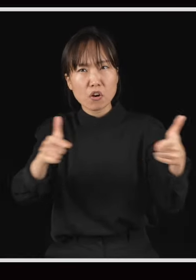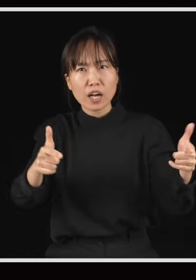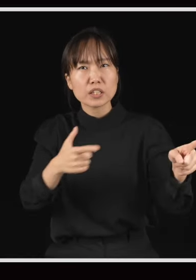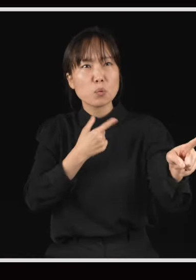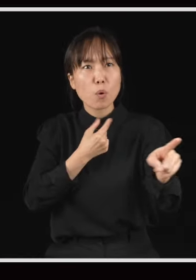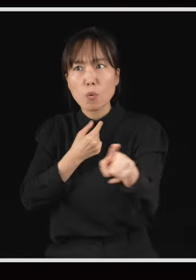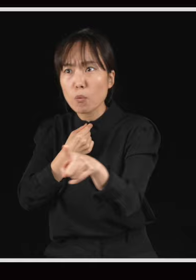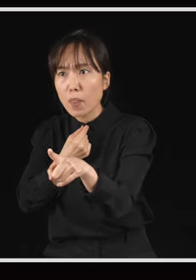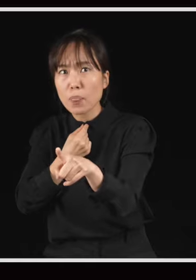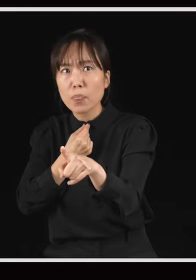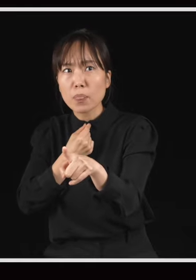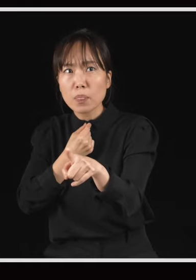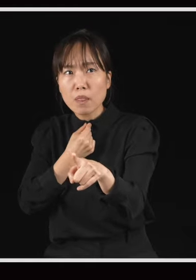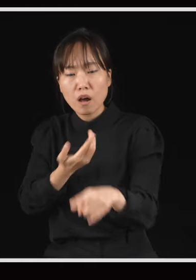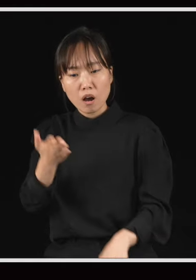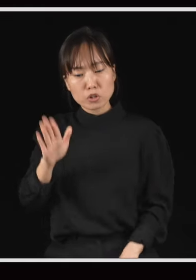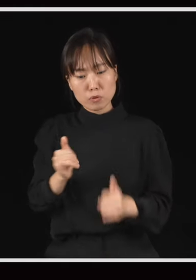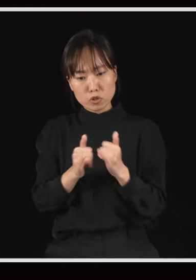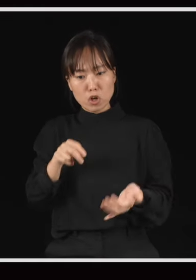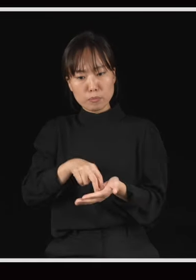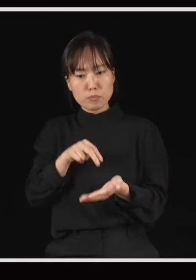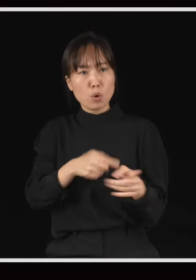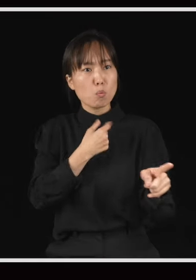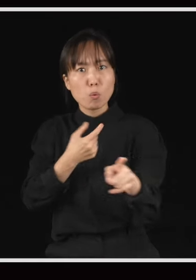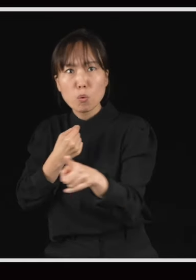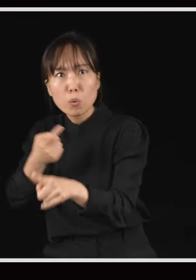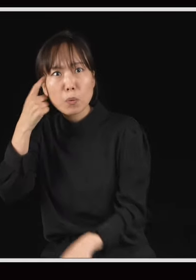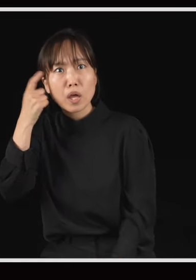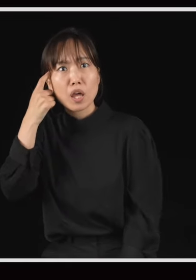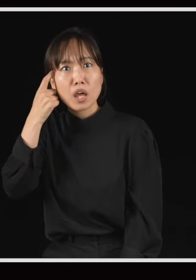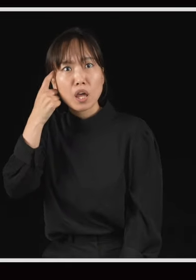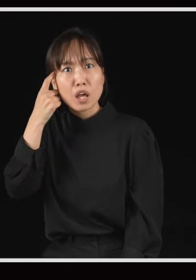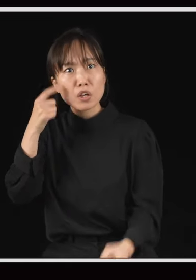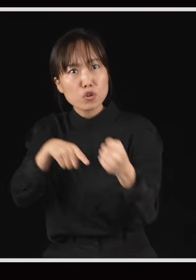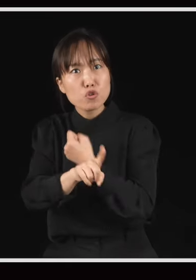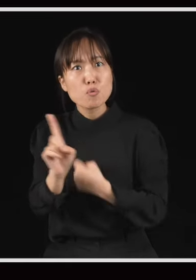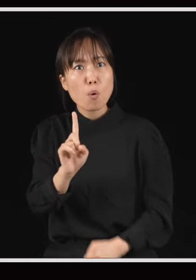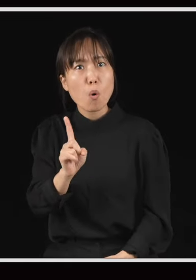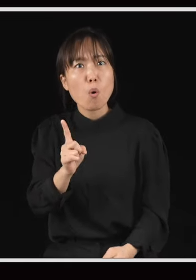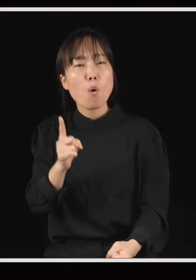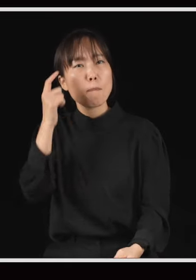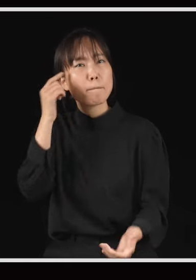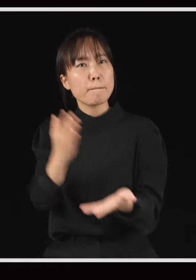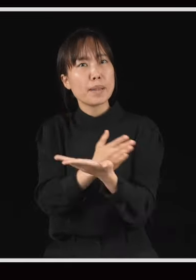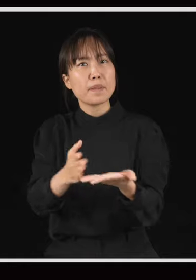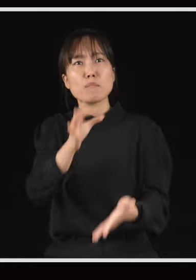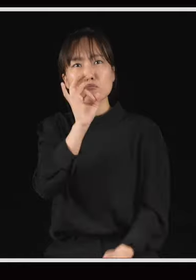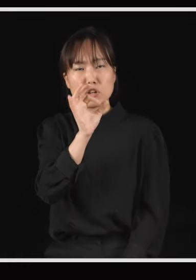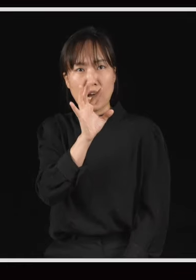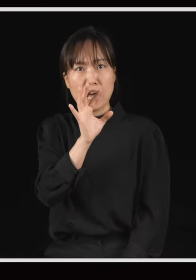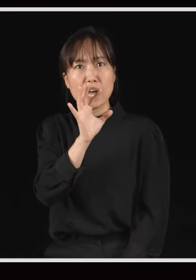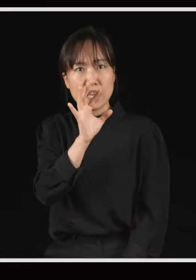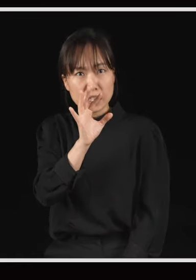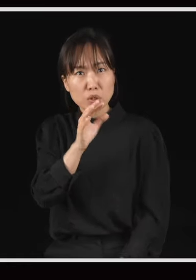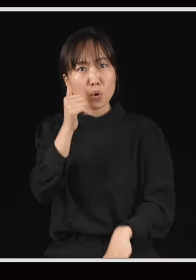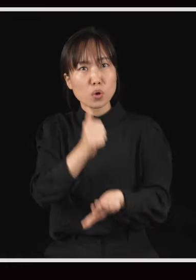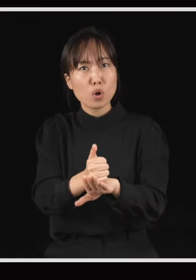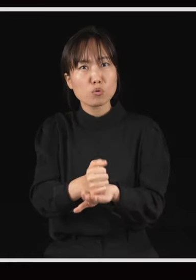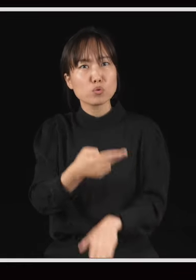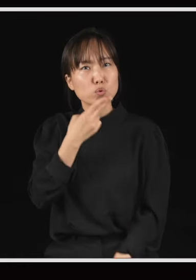땡기게 만듭니다. 근데 우리는 그걸 종류를 구별하지 못해요. 뭐 때문에 내가 지금 도파민 중독이 되는지 모르기 때문에 마구잡이로